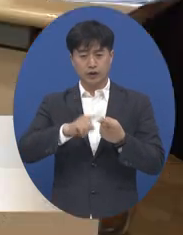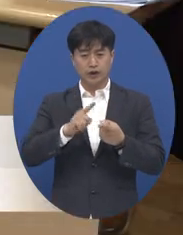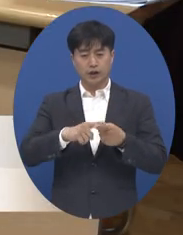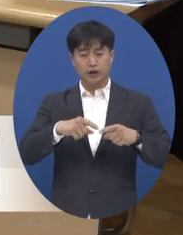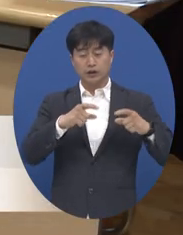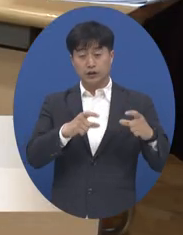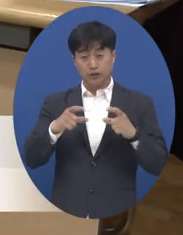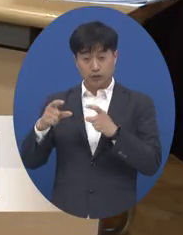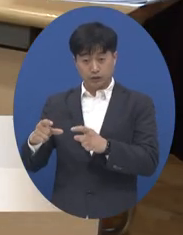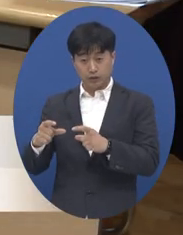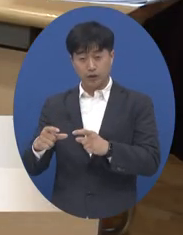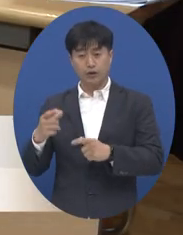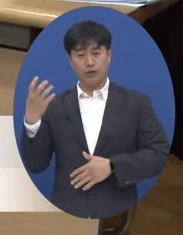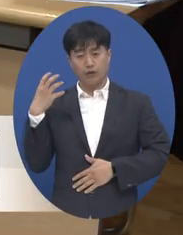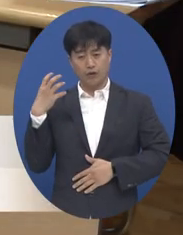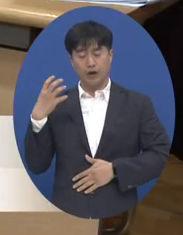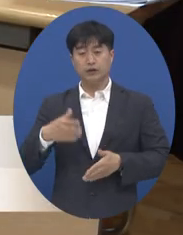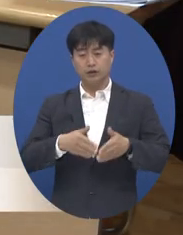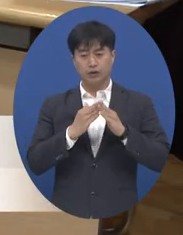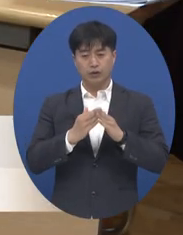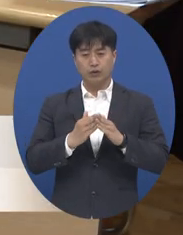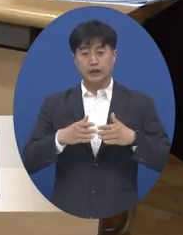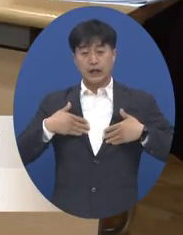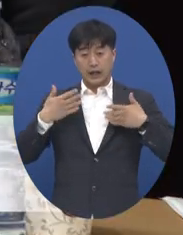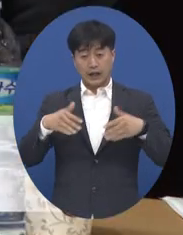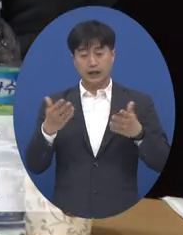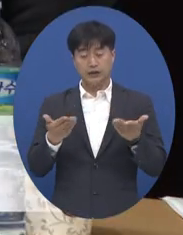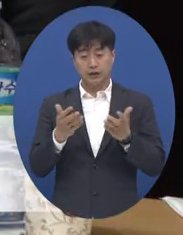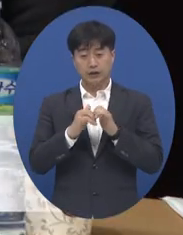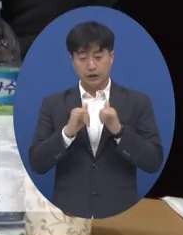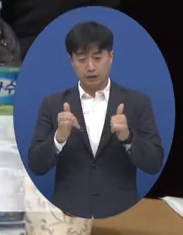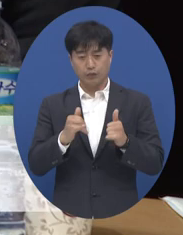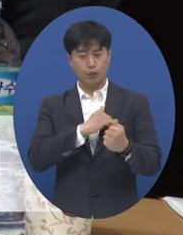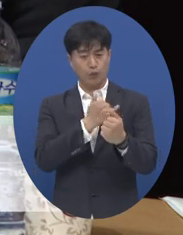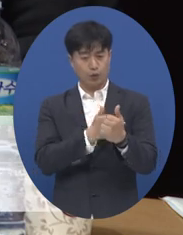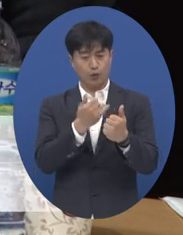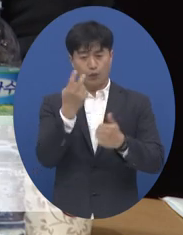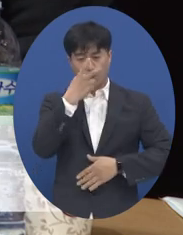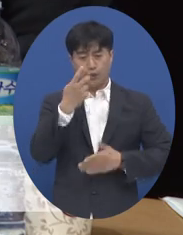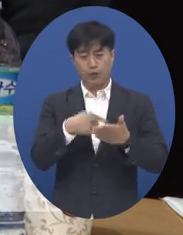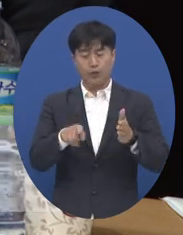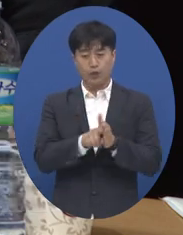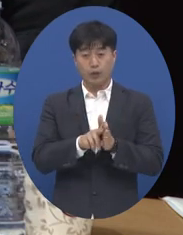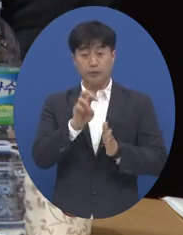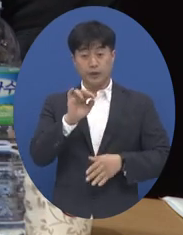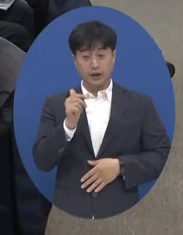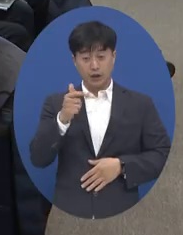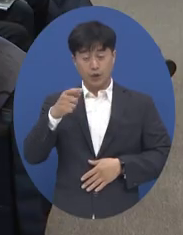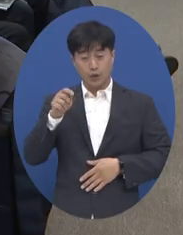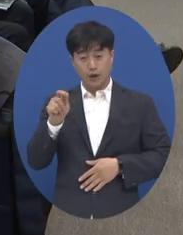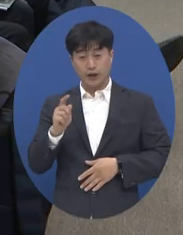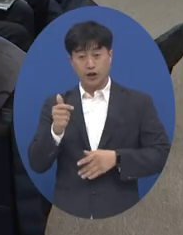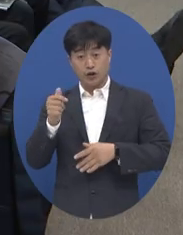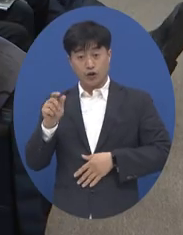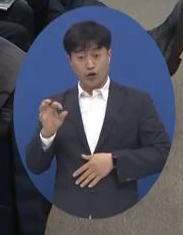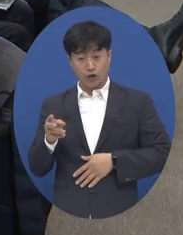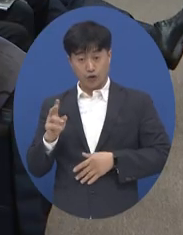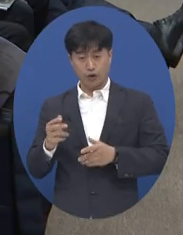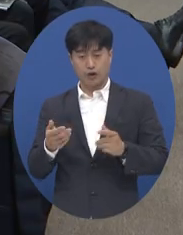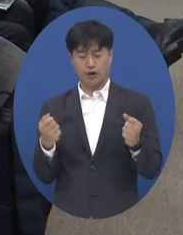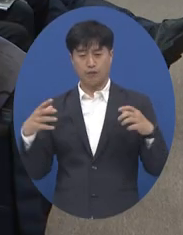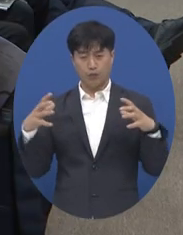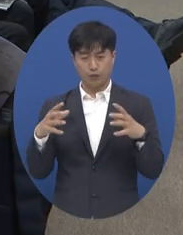대한 지방정부의 역할 정립과 취약 노동자의 권유 보호를 위한 민관 연 협력 거버넌스 구축을 위해